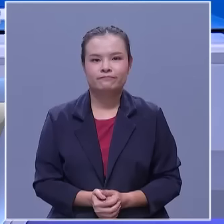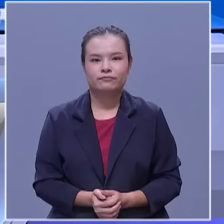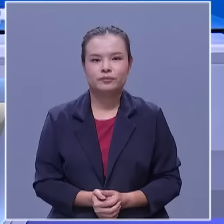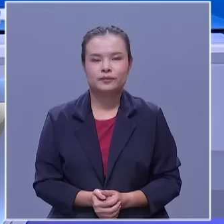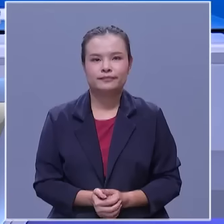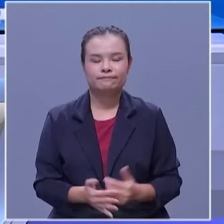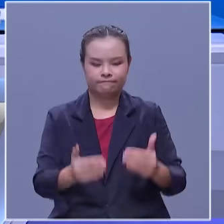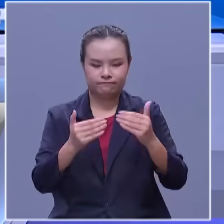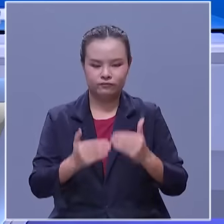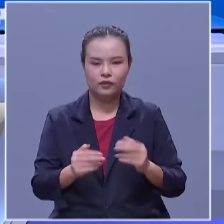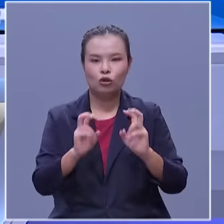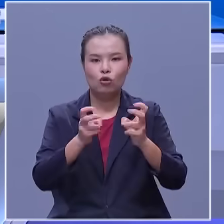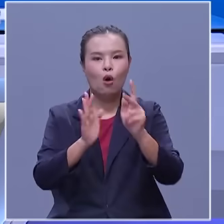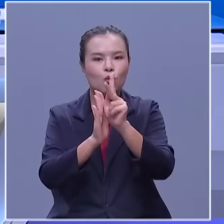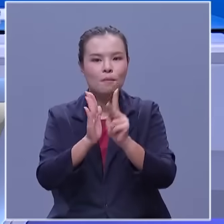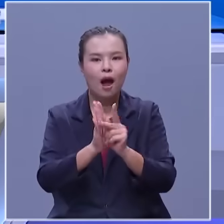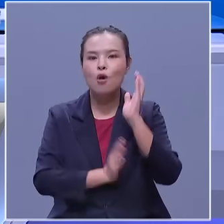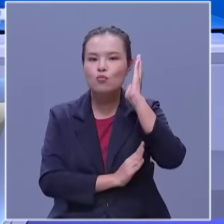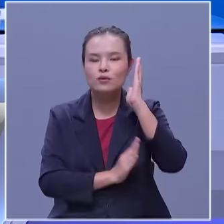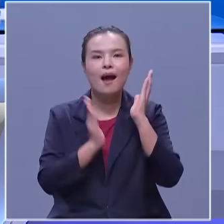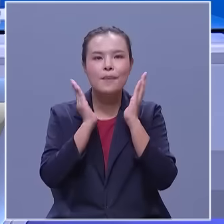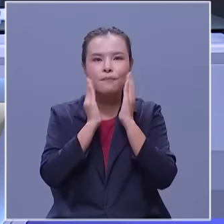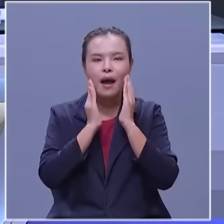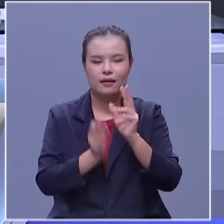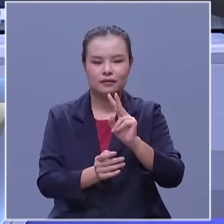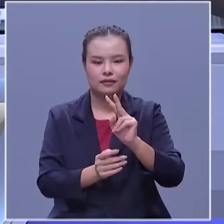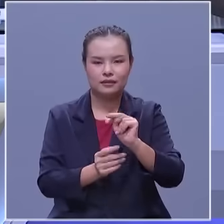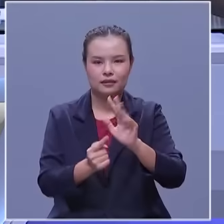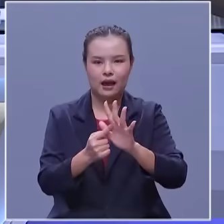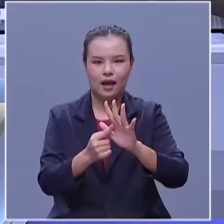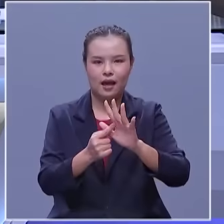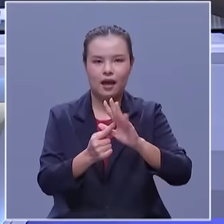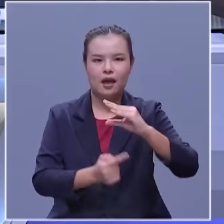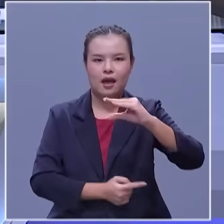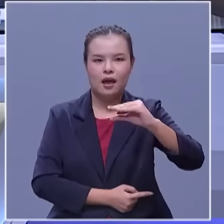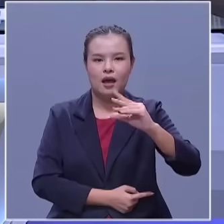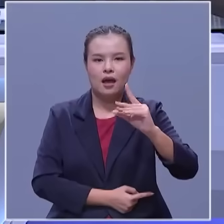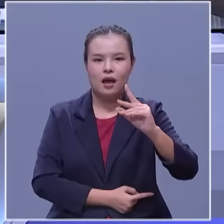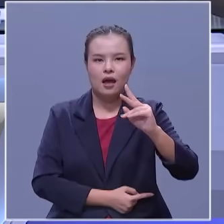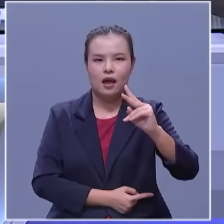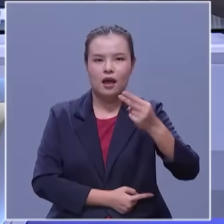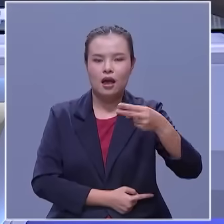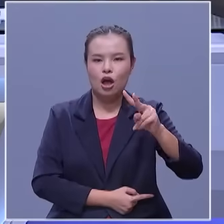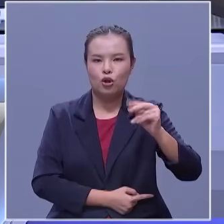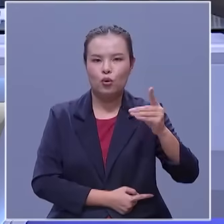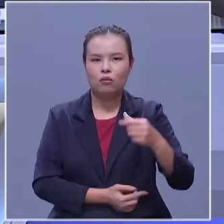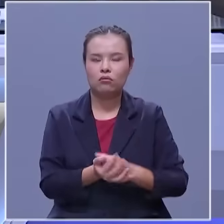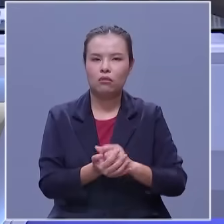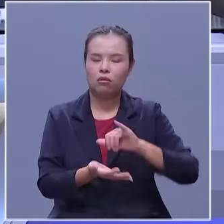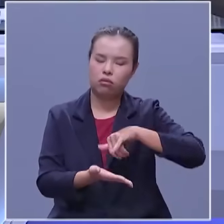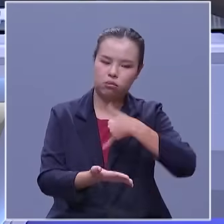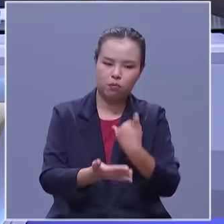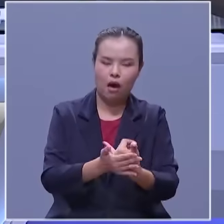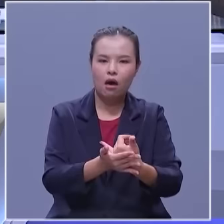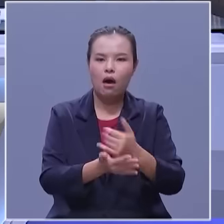อ้าเราสลับมาตามคดีของเสี่ยแป้งนาโหนดกันหน่อยนะคะนักโทษที่ทำว่าแกล้งเป็นลมหมดสติ